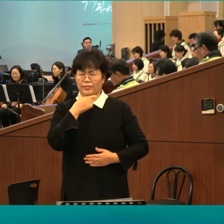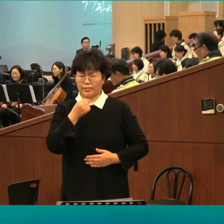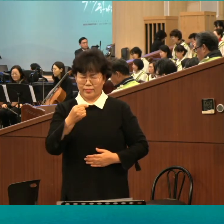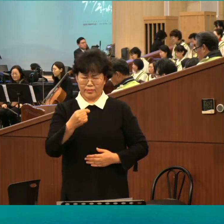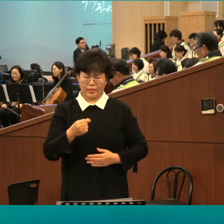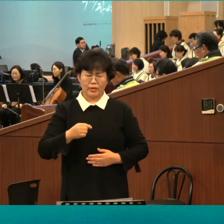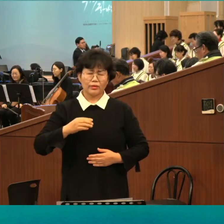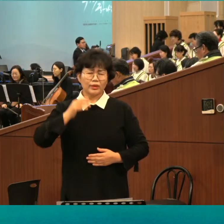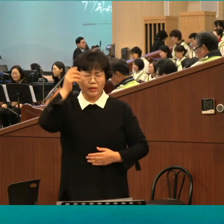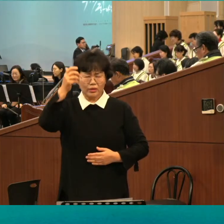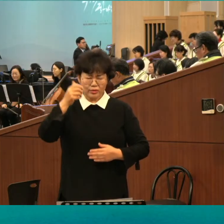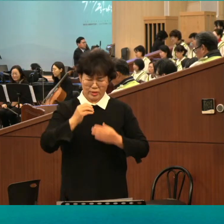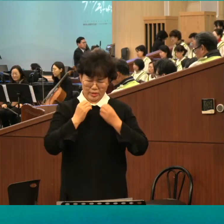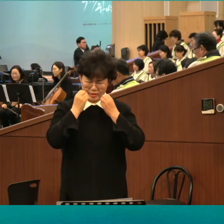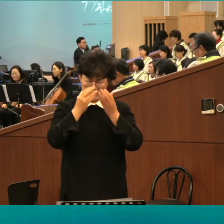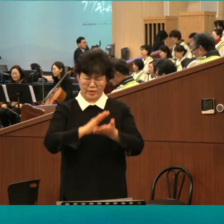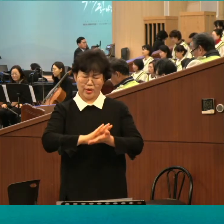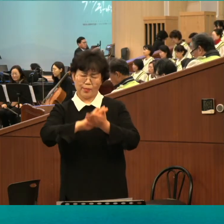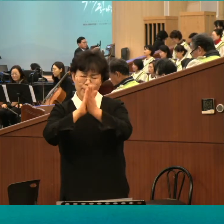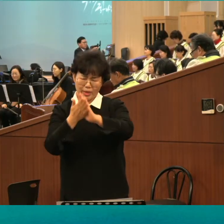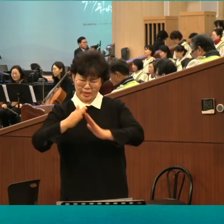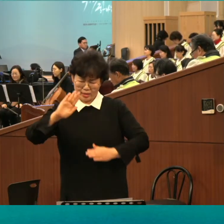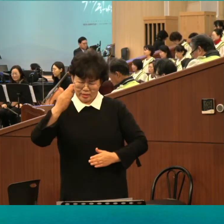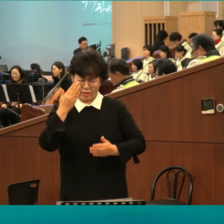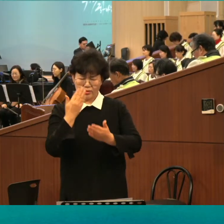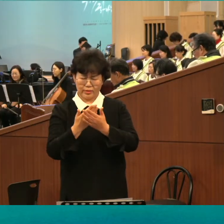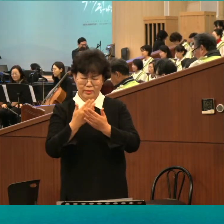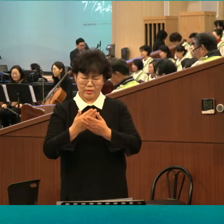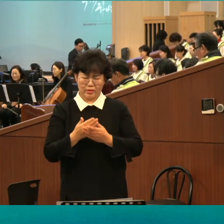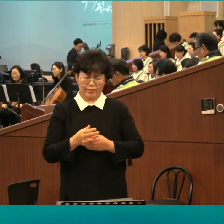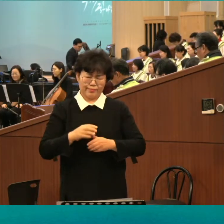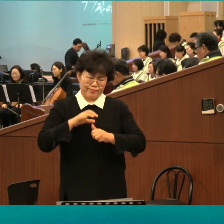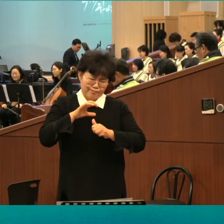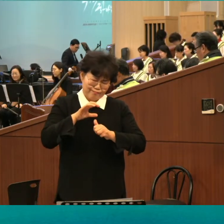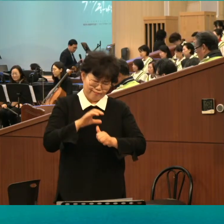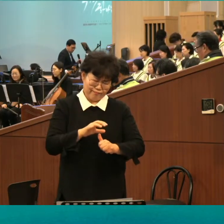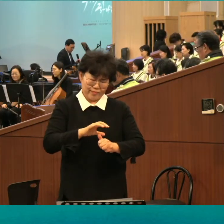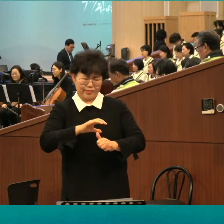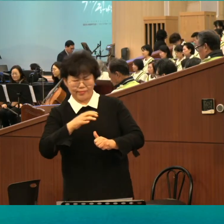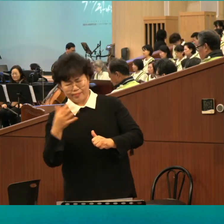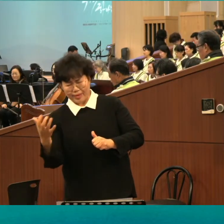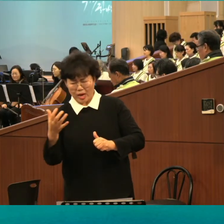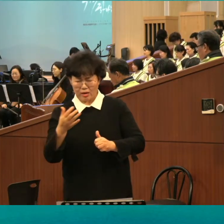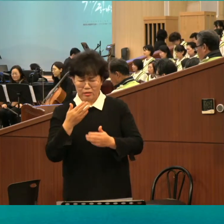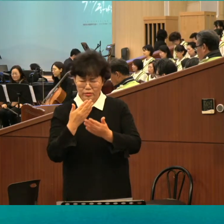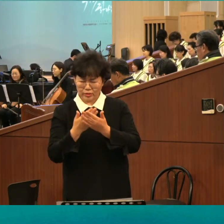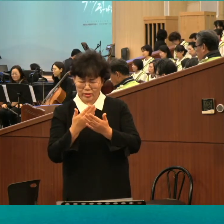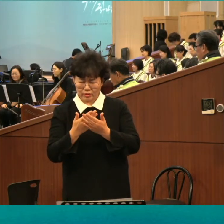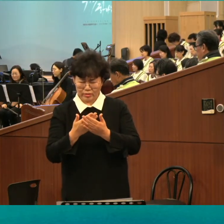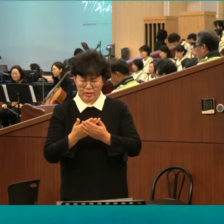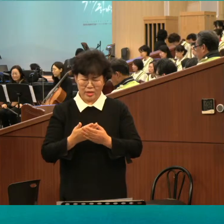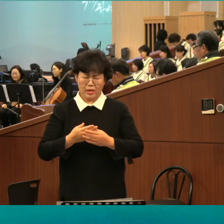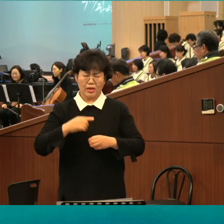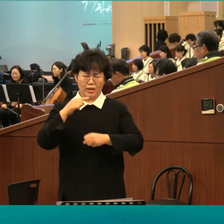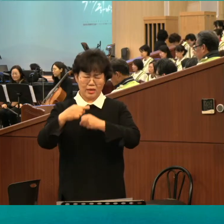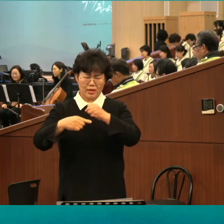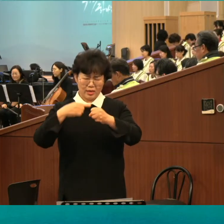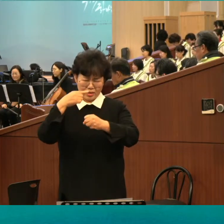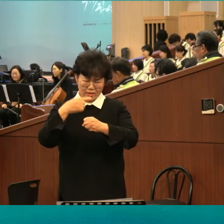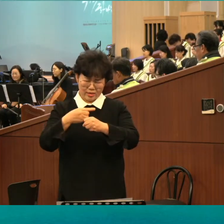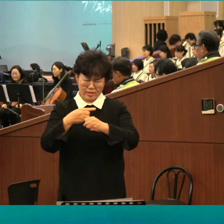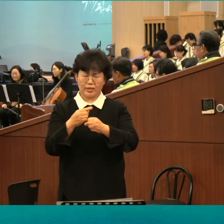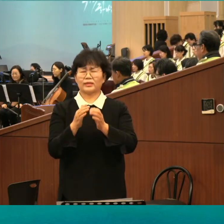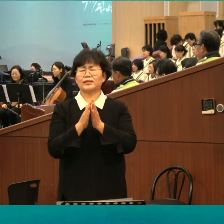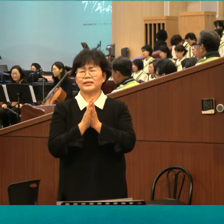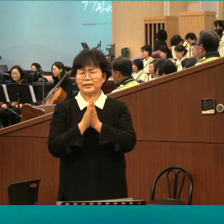하여 주시고 또 우리의 무거운 짐들이 벗겨지고 새로운 한 해를 시작할 수 있게